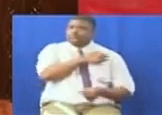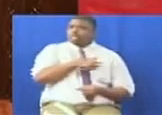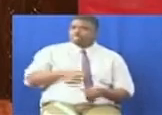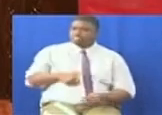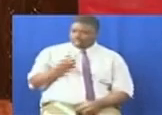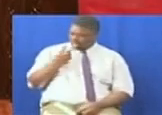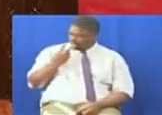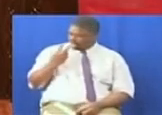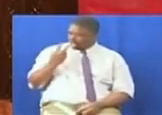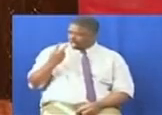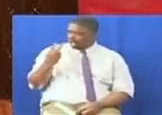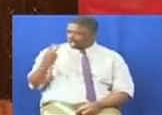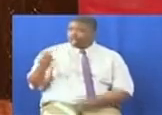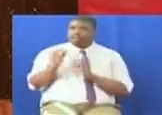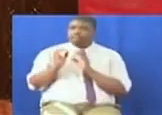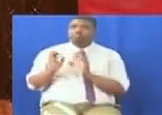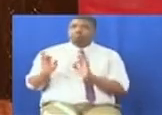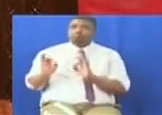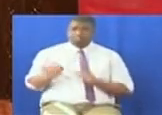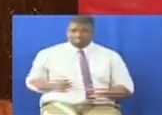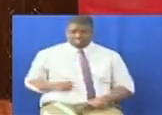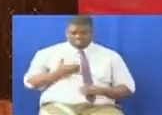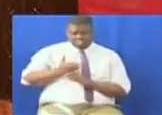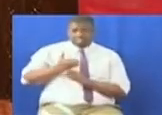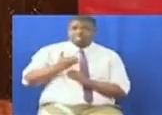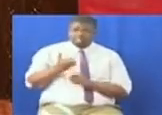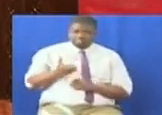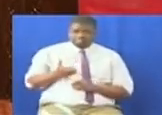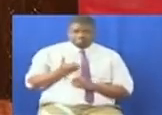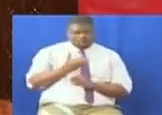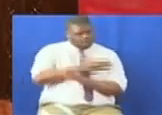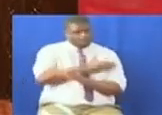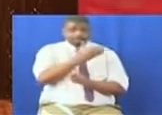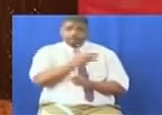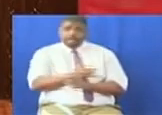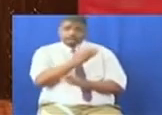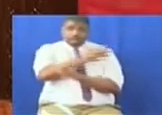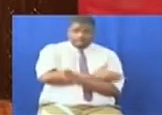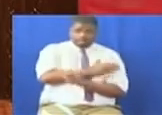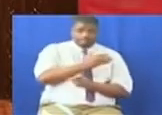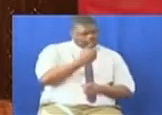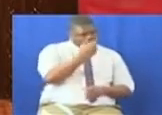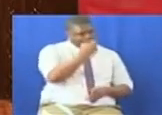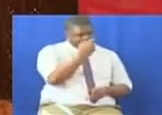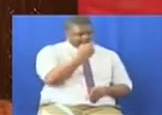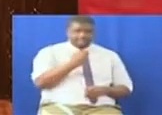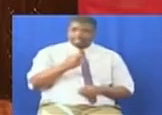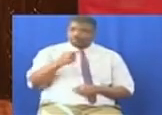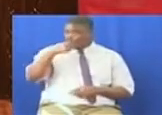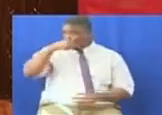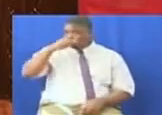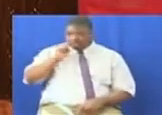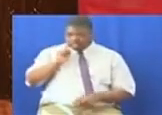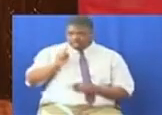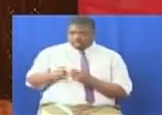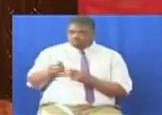Kabla ya Nyerere, baada ya Nyerere kutoka na baada ya Mwinyi kuwepo, kuanzia chaguzi zilizokuwa za kuja za